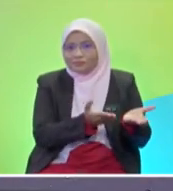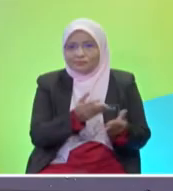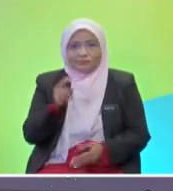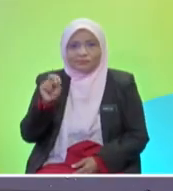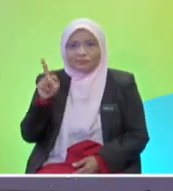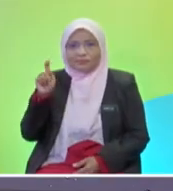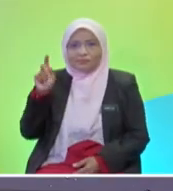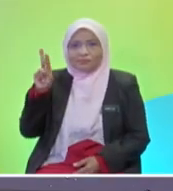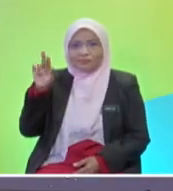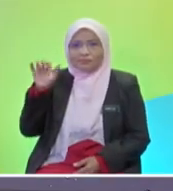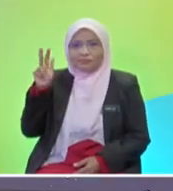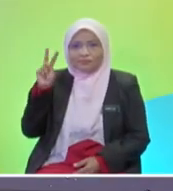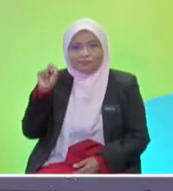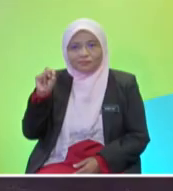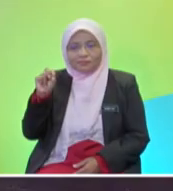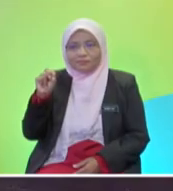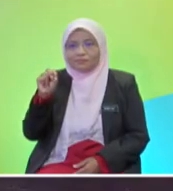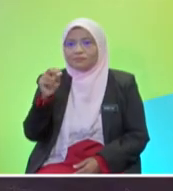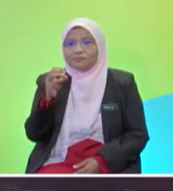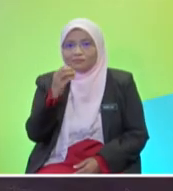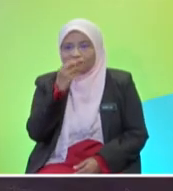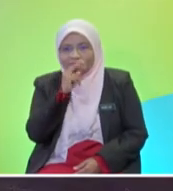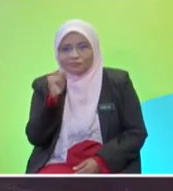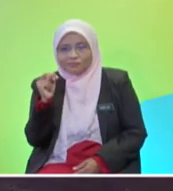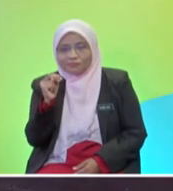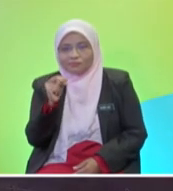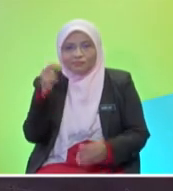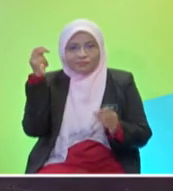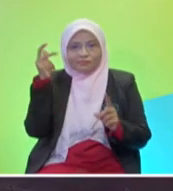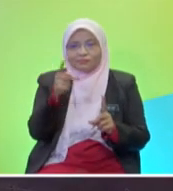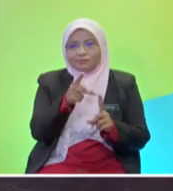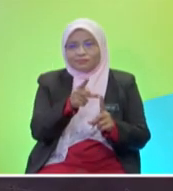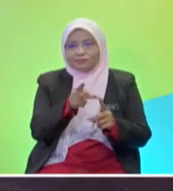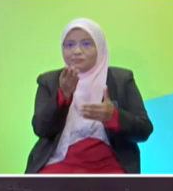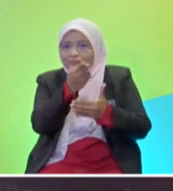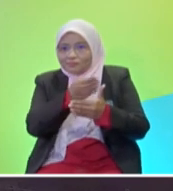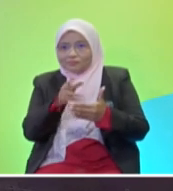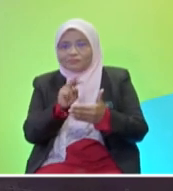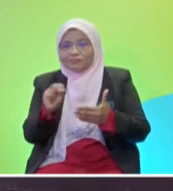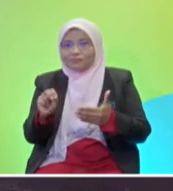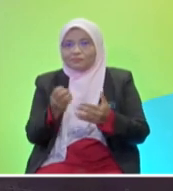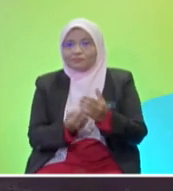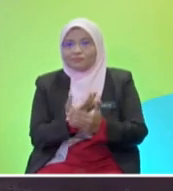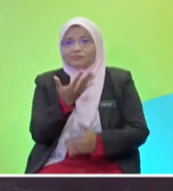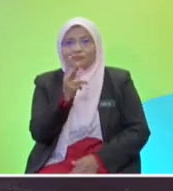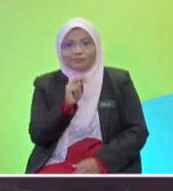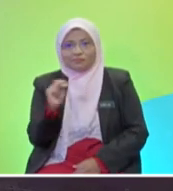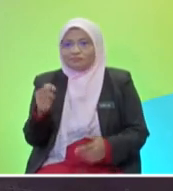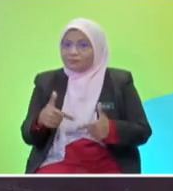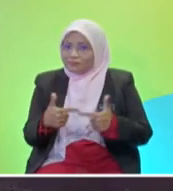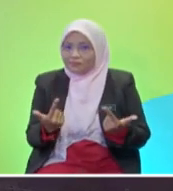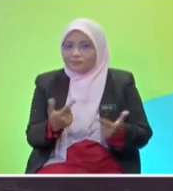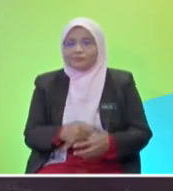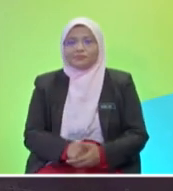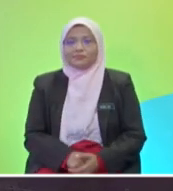kepada tumbuh-tumbuhan. Mengangkut makanan yang dihasilkan oleh daun tadi ke bahagian tumbuh-tumbuhan yang lain. Sebab tadi kan kita kata